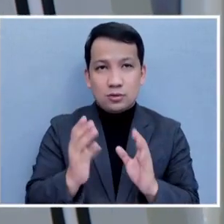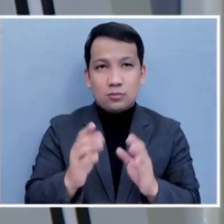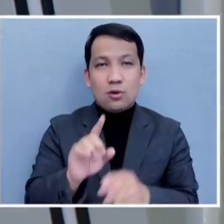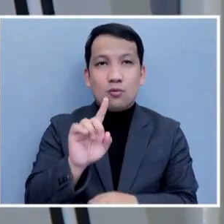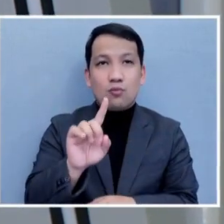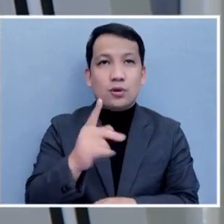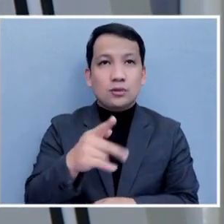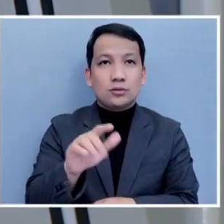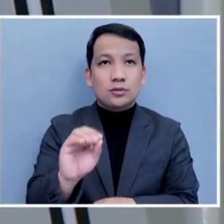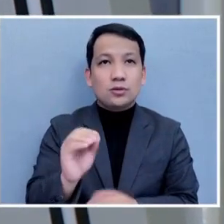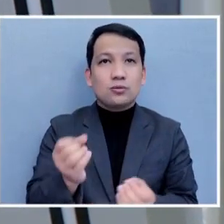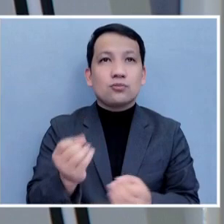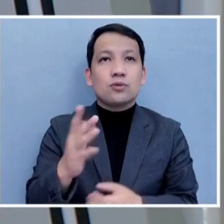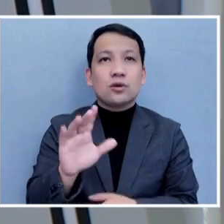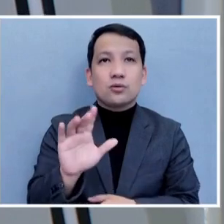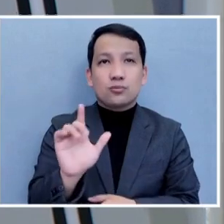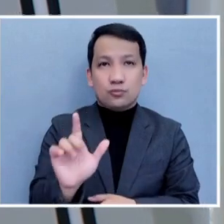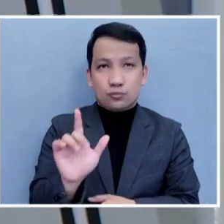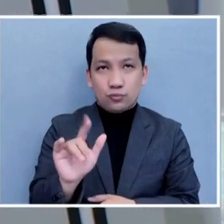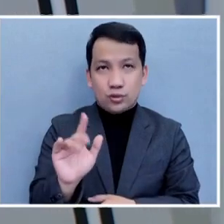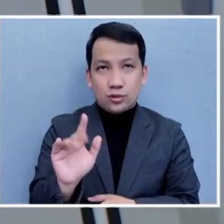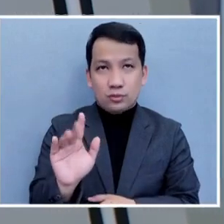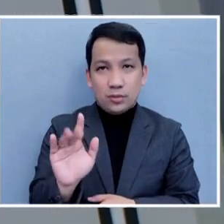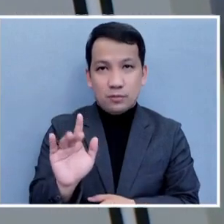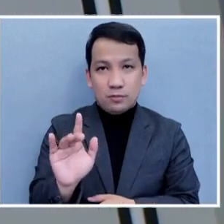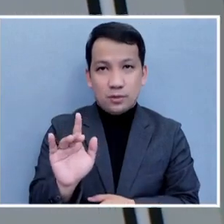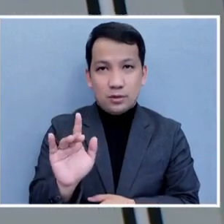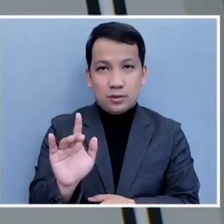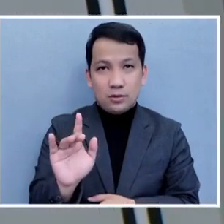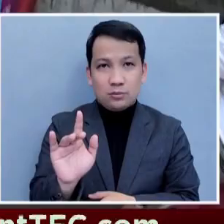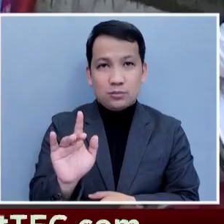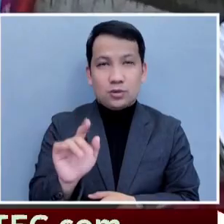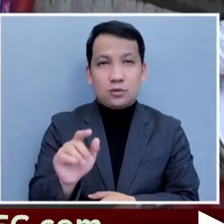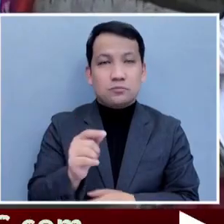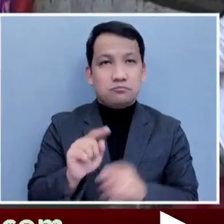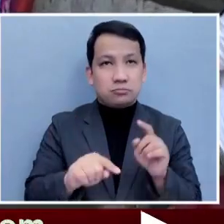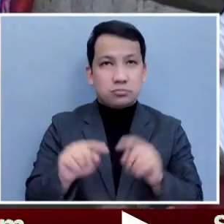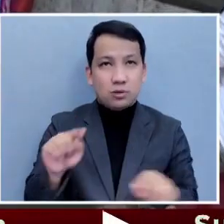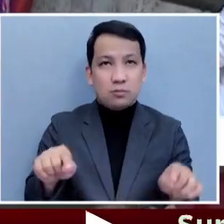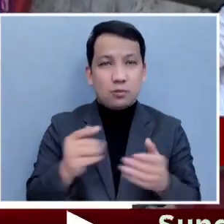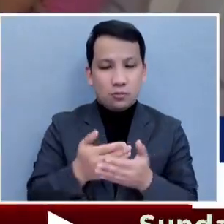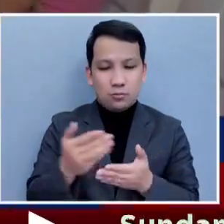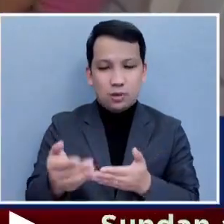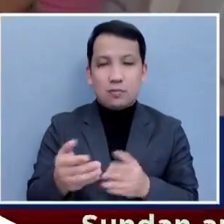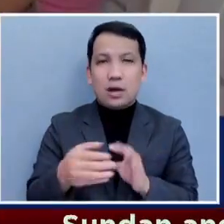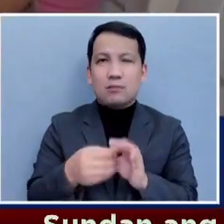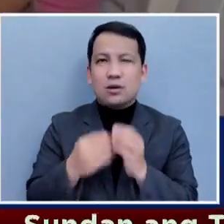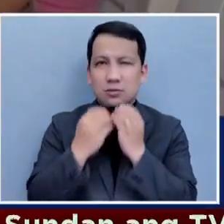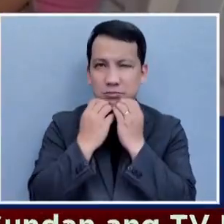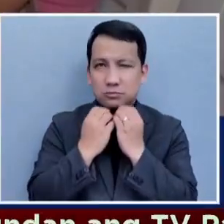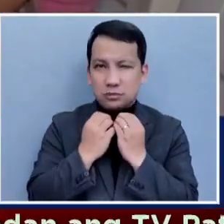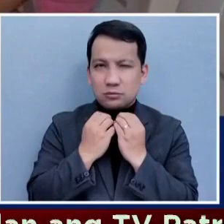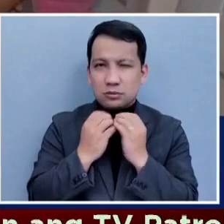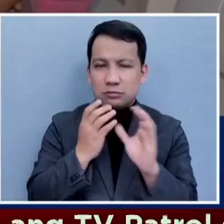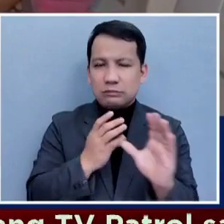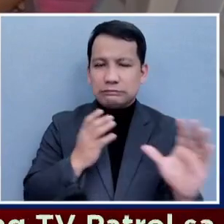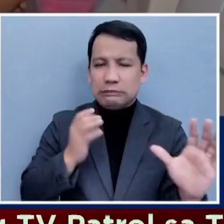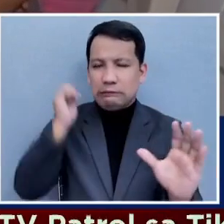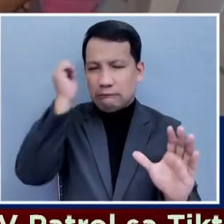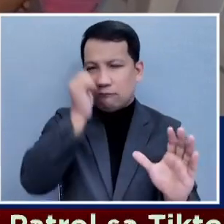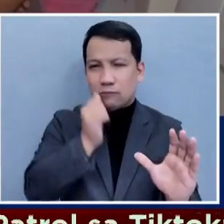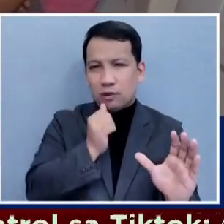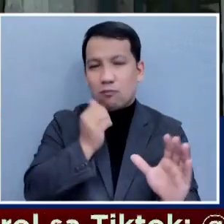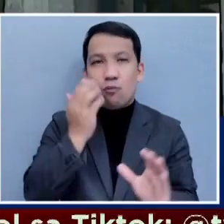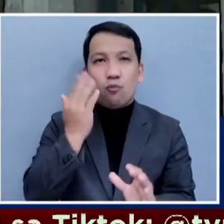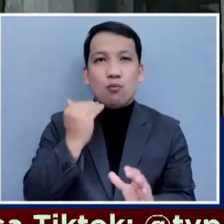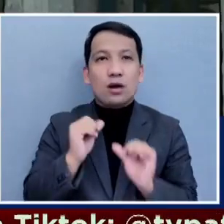ng bigas sa halagang 25 pesos. Ayon po sa ilang bumibili, tinatsaga nila ang mahabang pila dahil